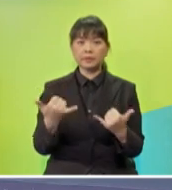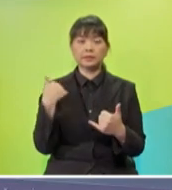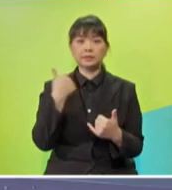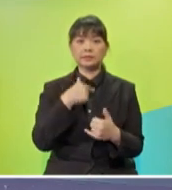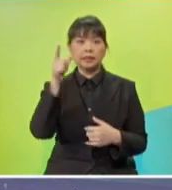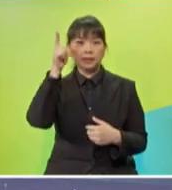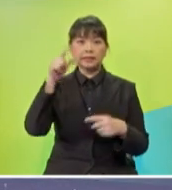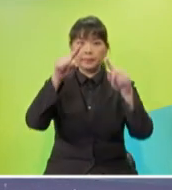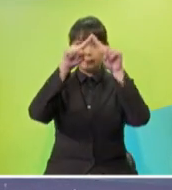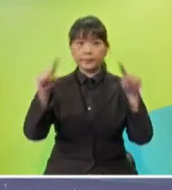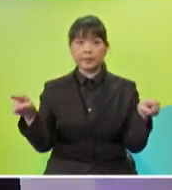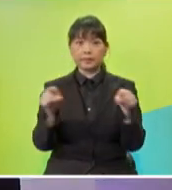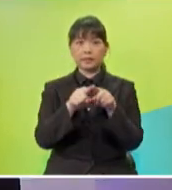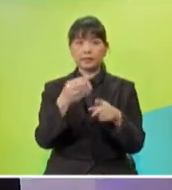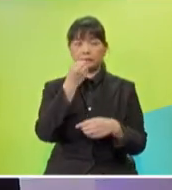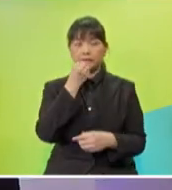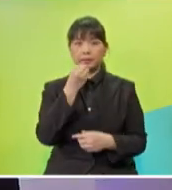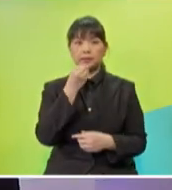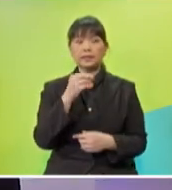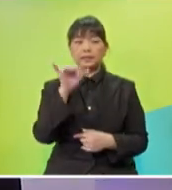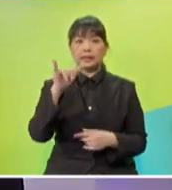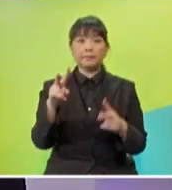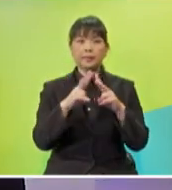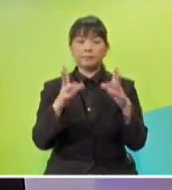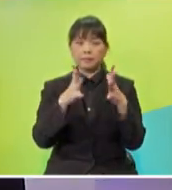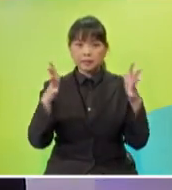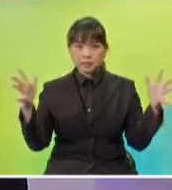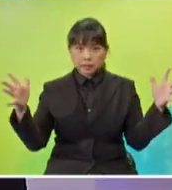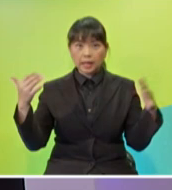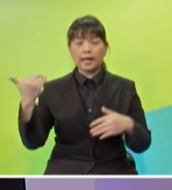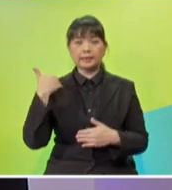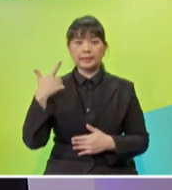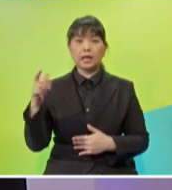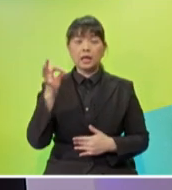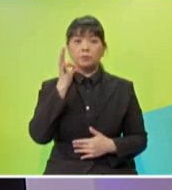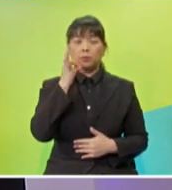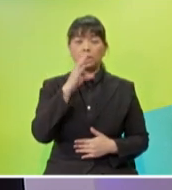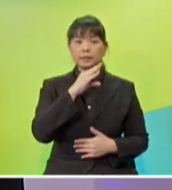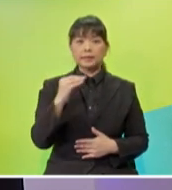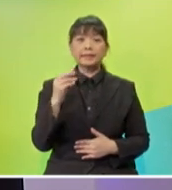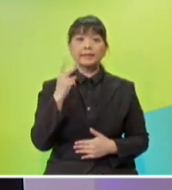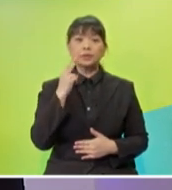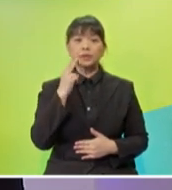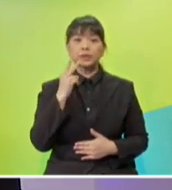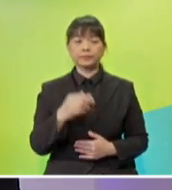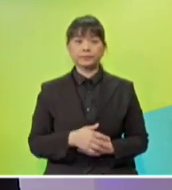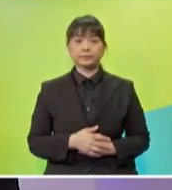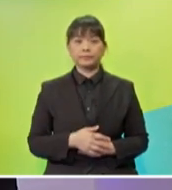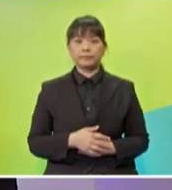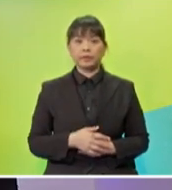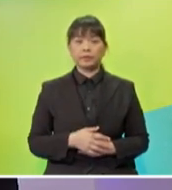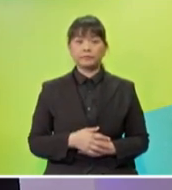makanan tapaknya paling besar di bawah ya lah buah-buahan dan sayur-sayuran naik sedikit